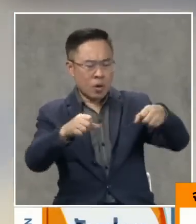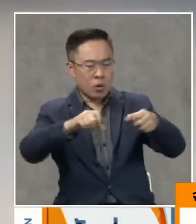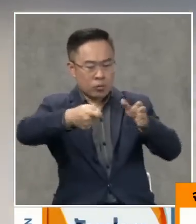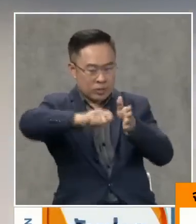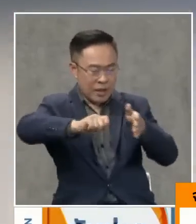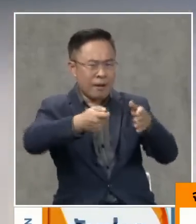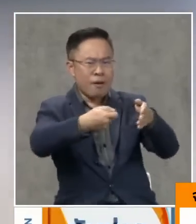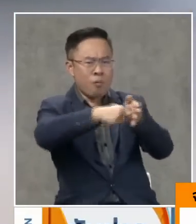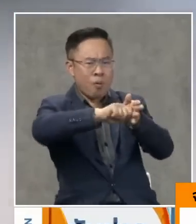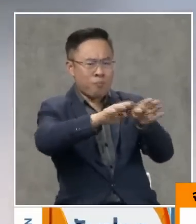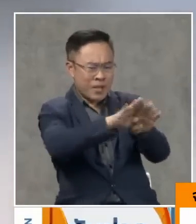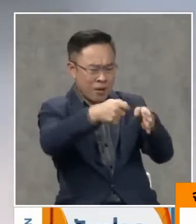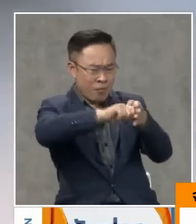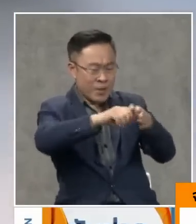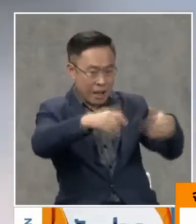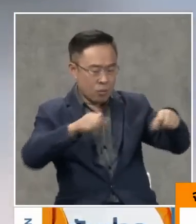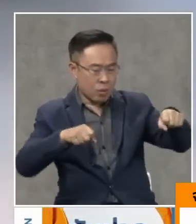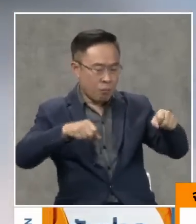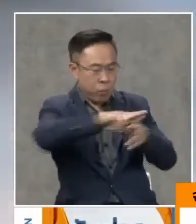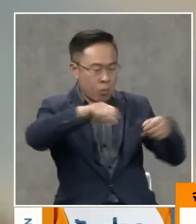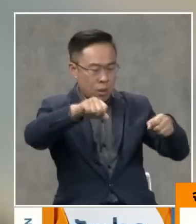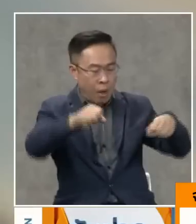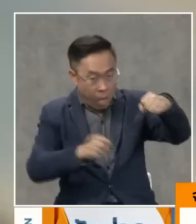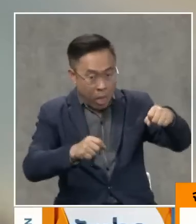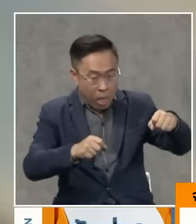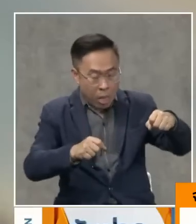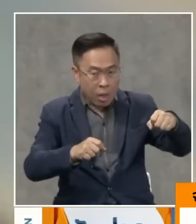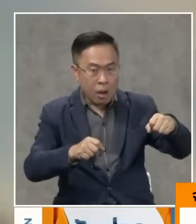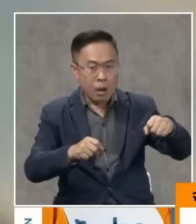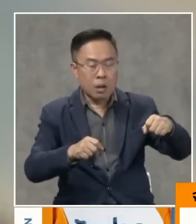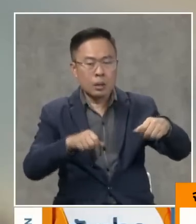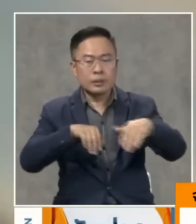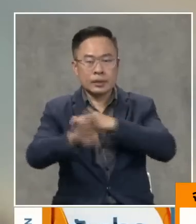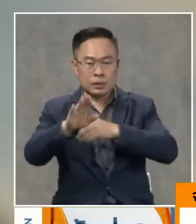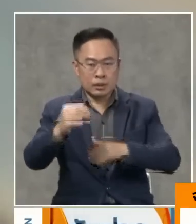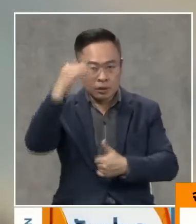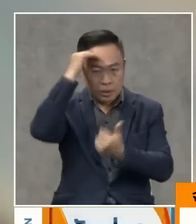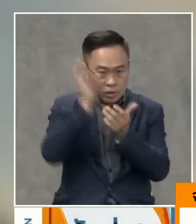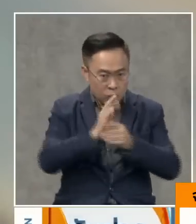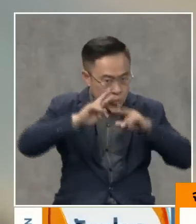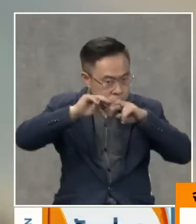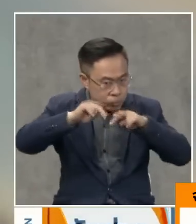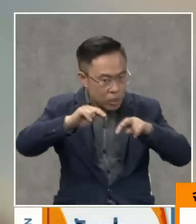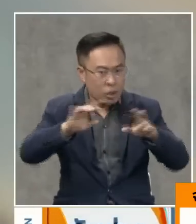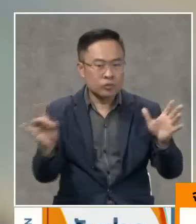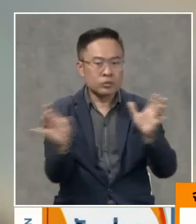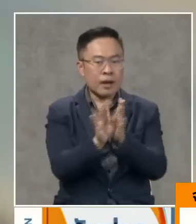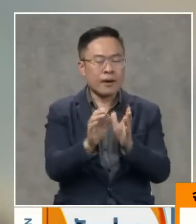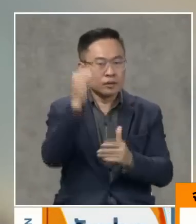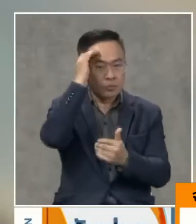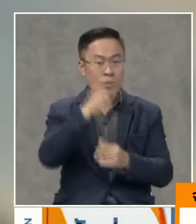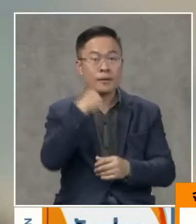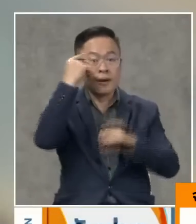คอหลุดโจรก็จูงรถหลบหนีไปเลยค่ะตำรวจทำงานไวมากนะคะลงพื้นที่เหมือนกันคุณผู้ชมสุดท้ายสืบทราบ